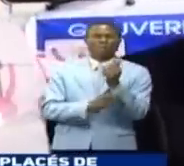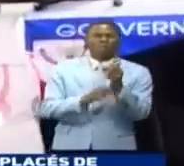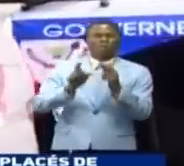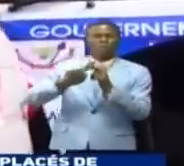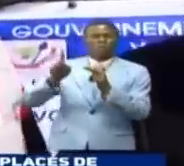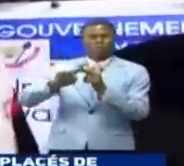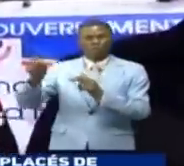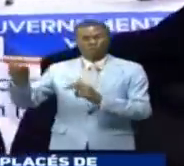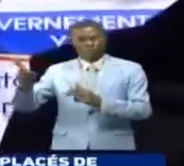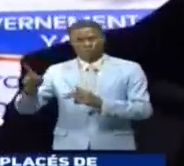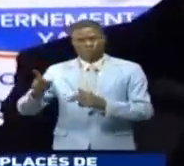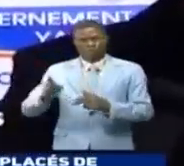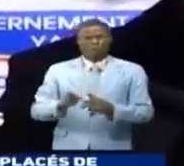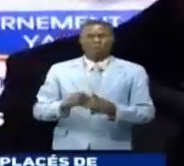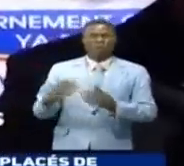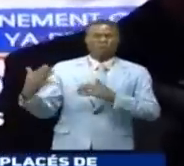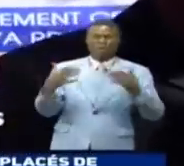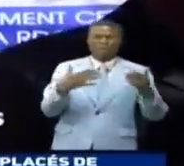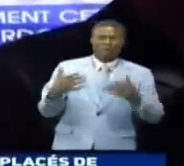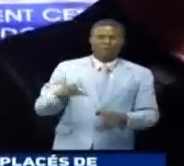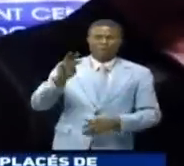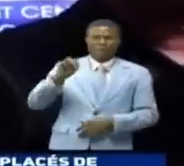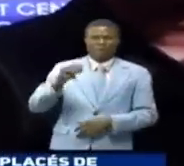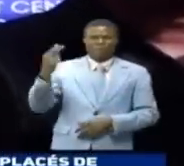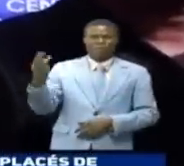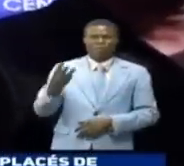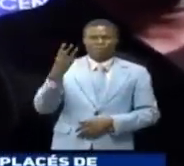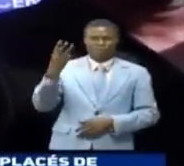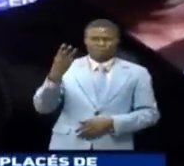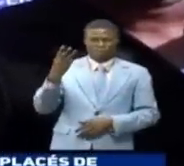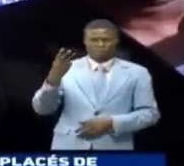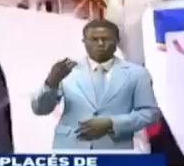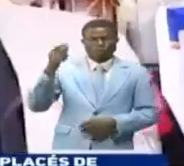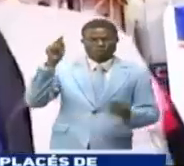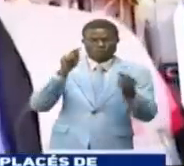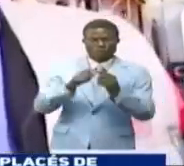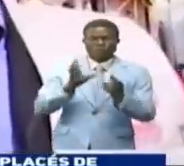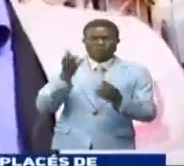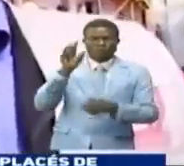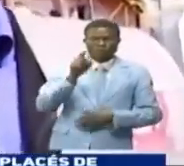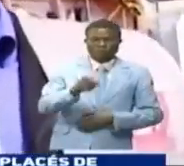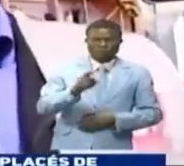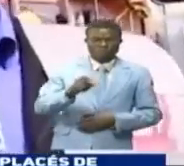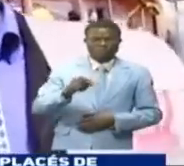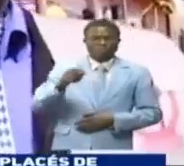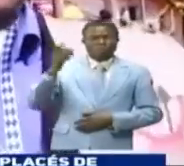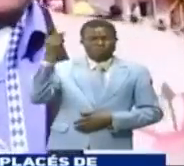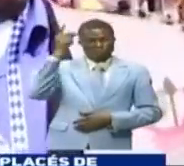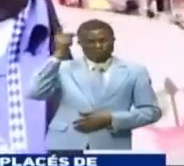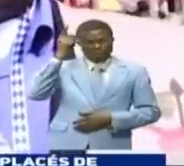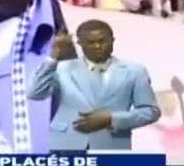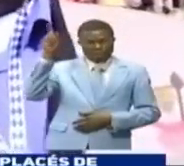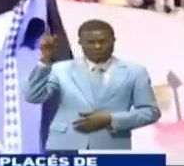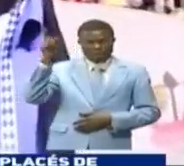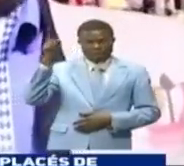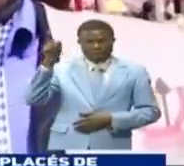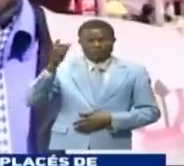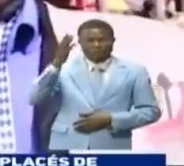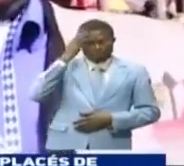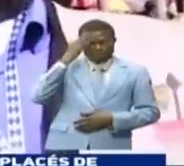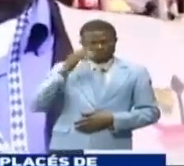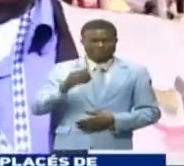l'affrontement de M23 de Rutshuru vers le territoire de Lubero. Le gouvernement central a pensé à